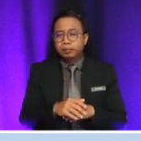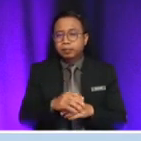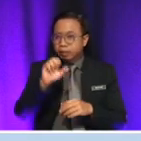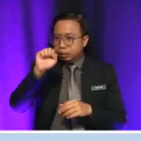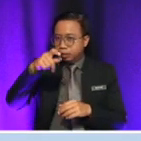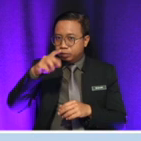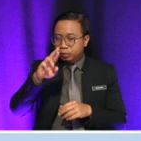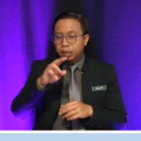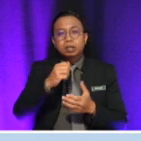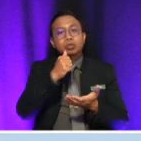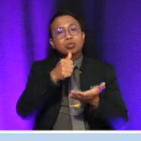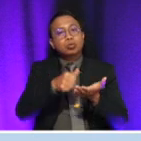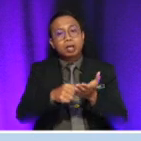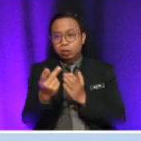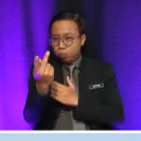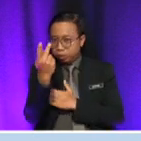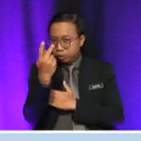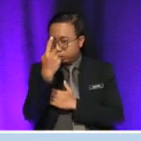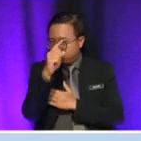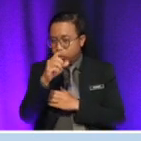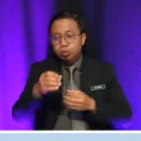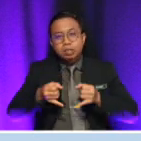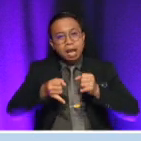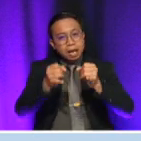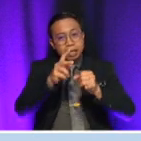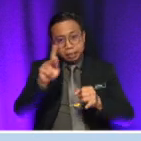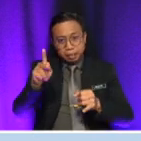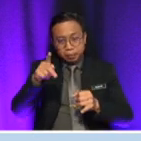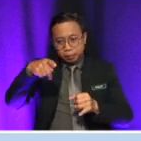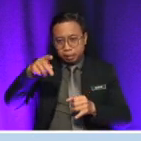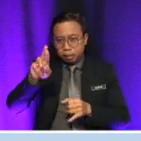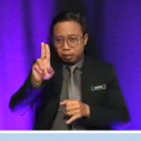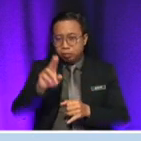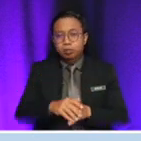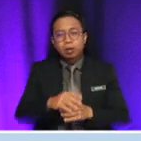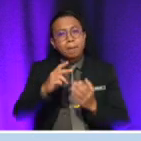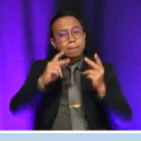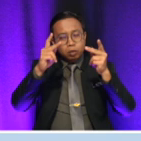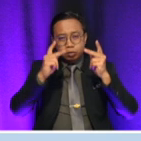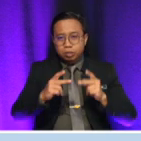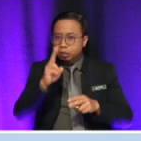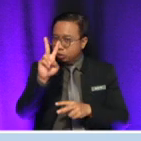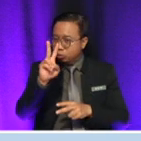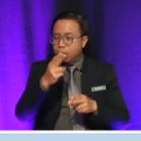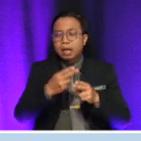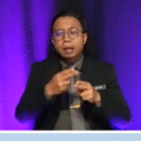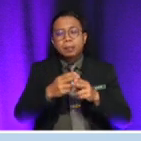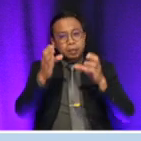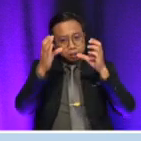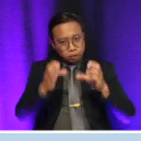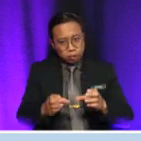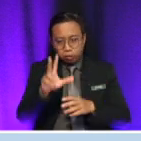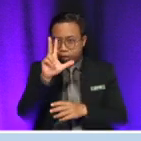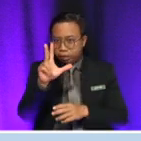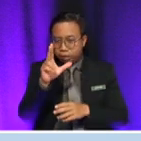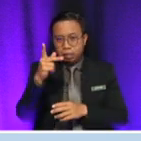yaitu surat kuasa oke untuk menjalankan peliharanya dan proses yang kedua penamaan calon Processing yang ketiga